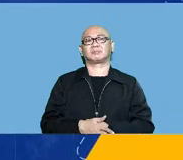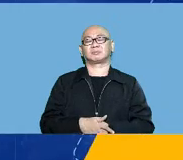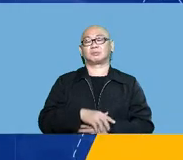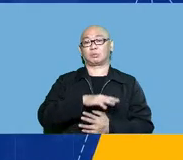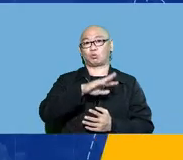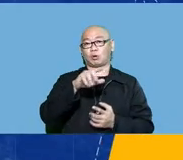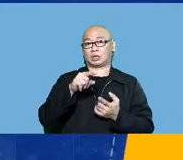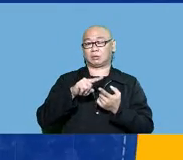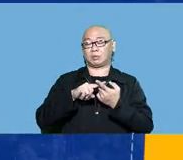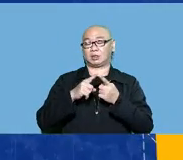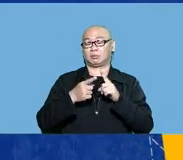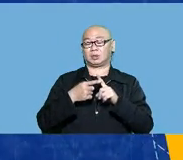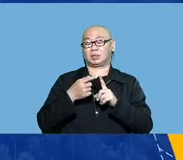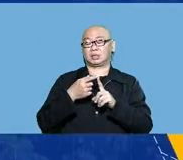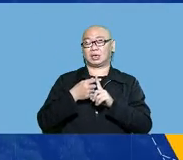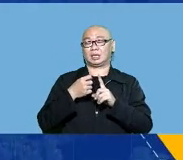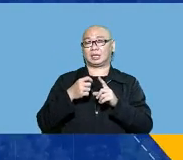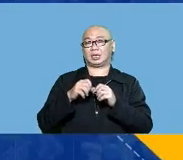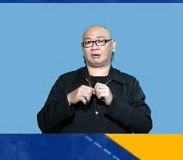teman-teman DIKK Undip,